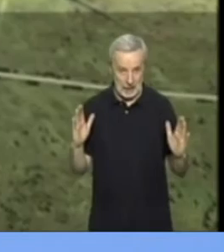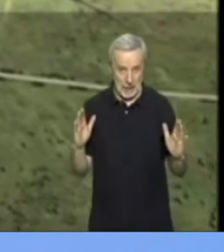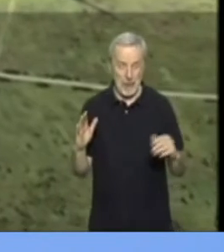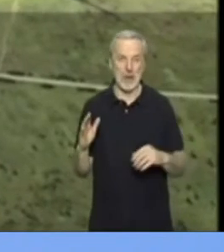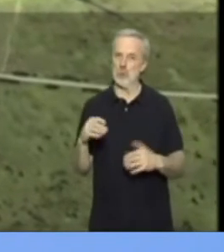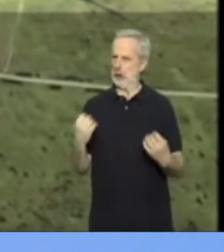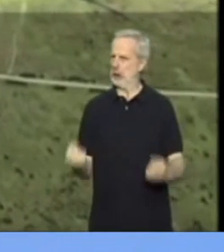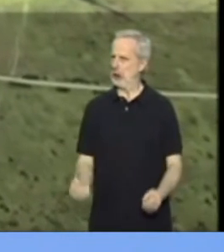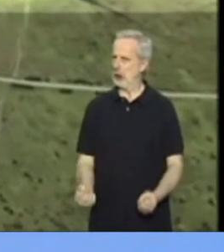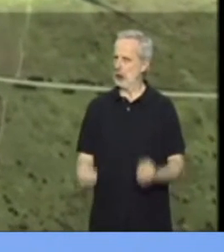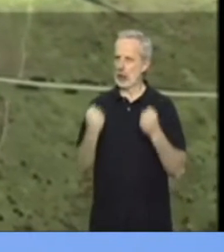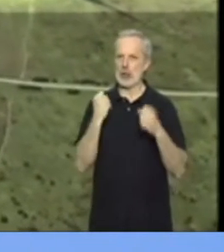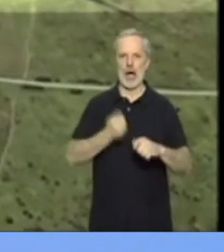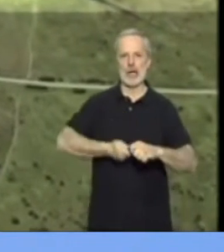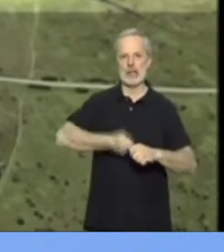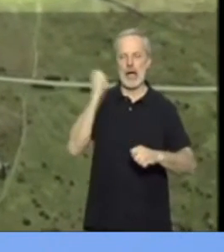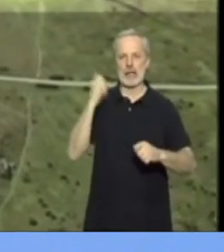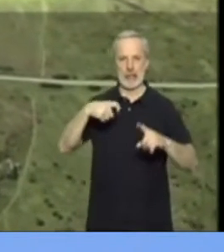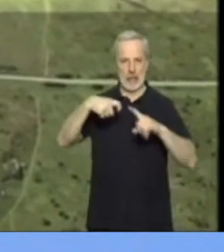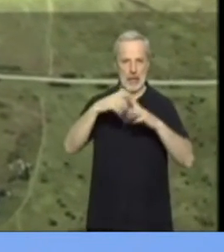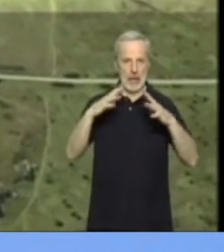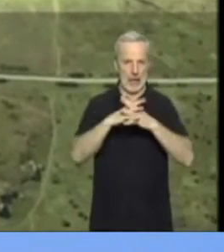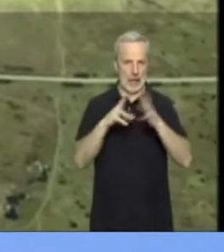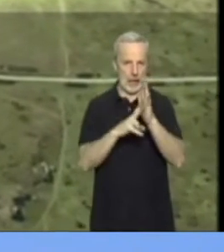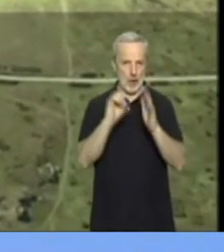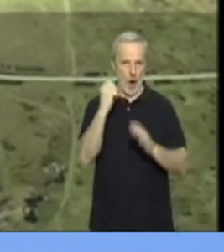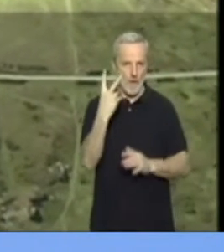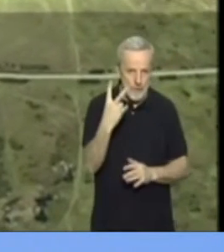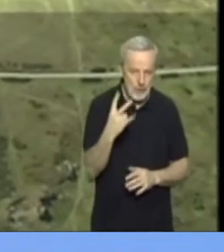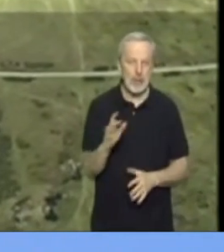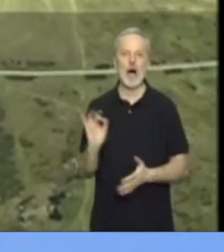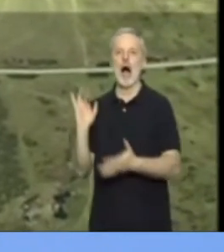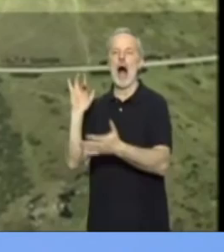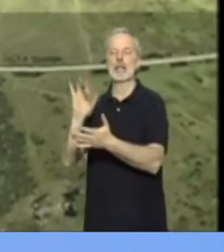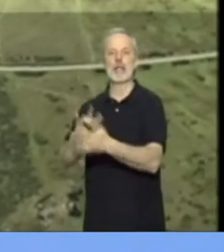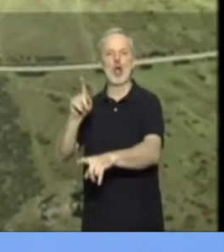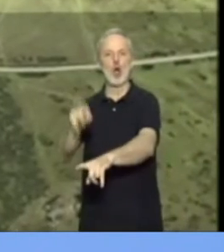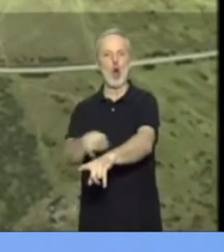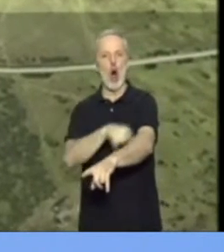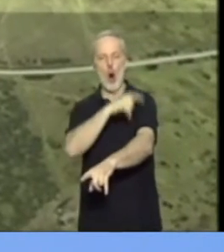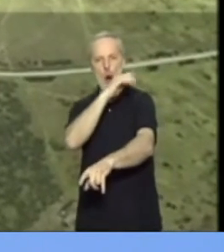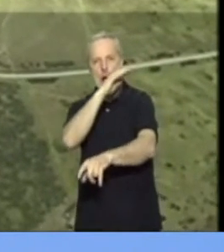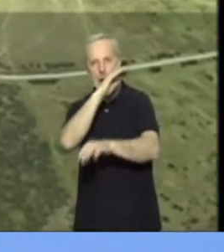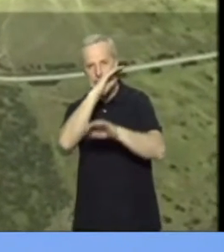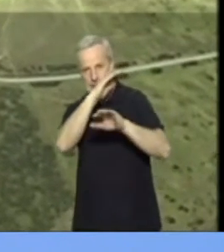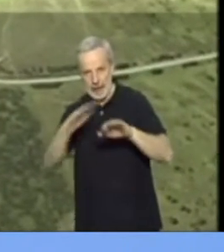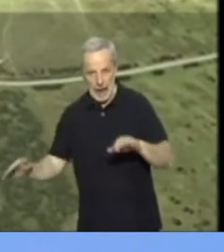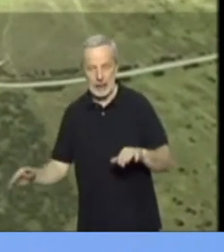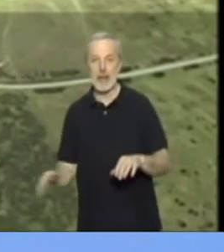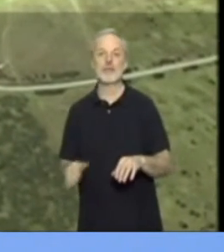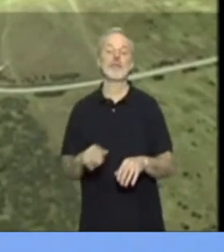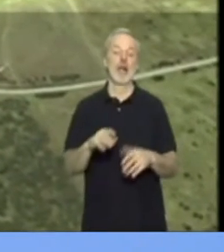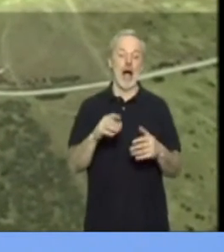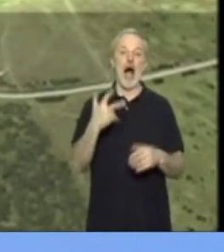horská, těžká etapa se startem v Krnově s cílem na dlouhých stráních. poslední etapa, opět Jeseník,